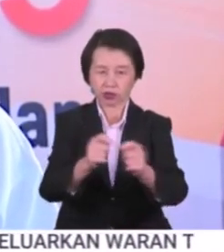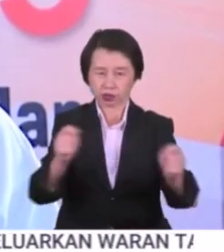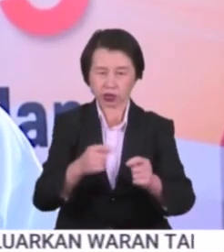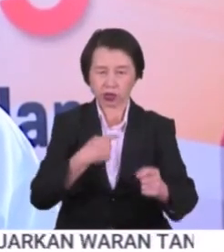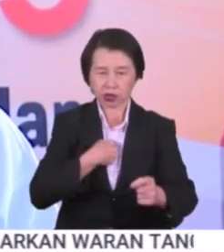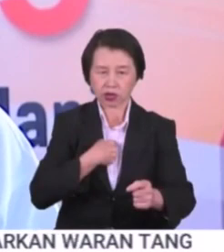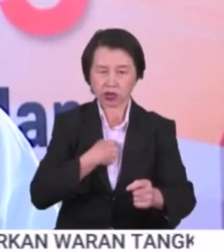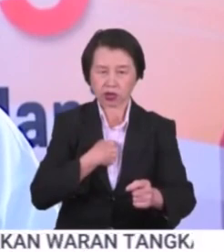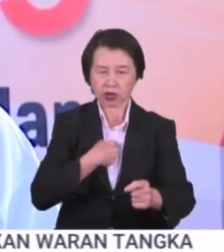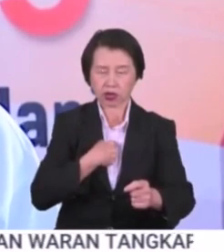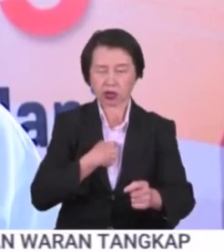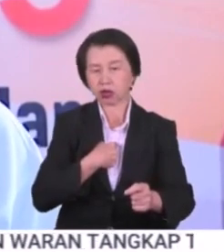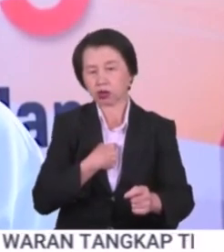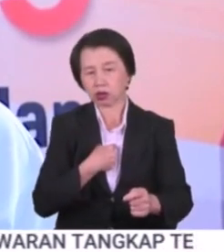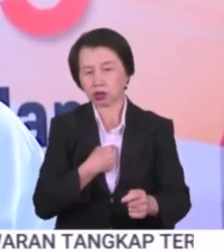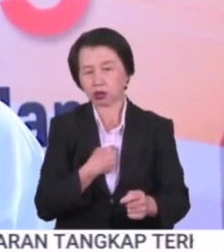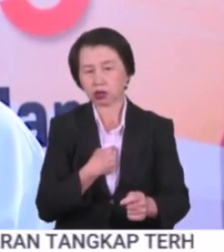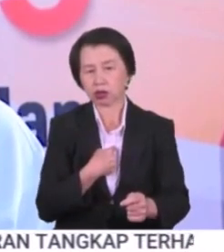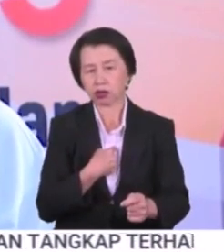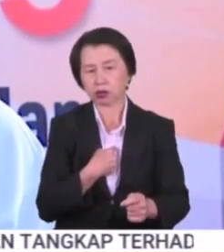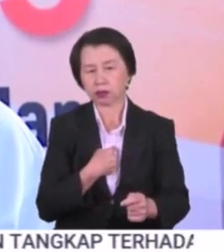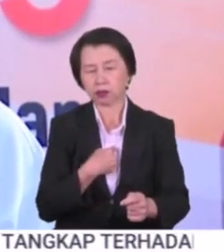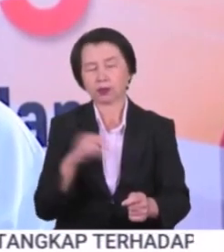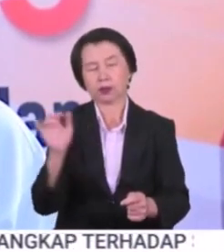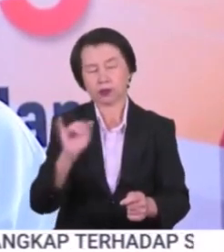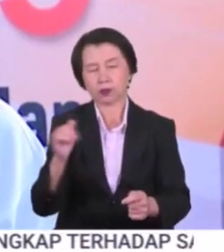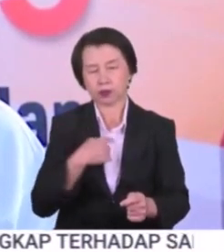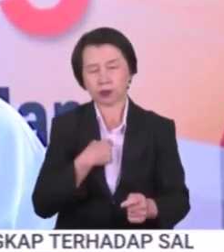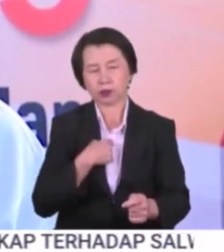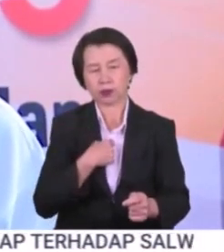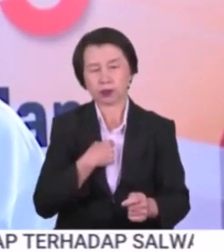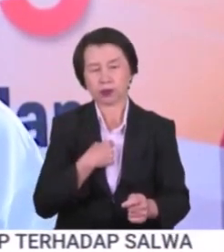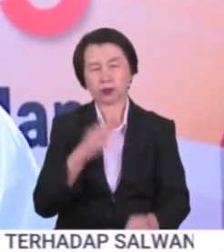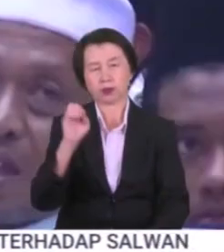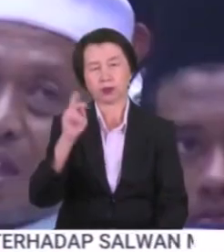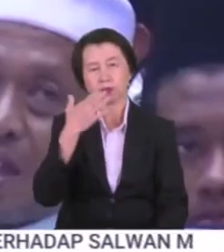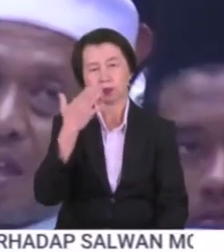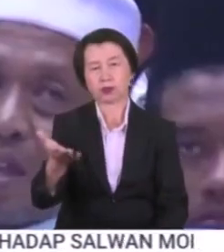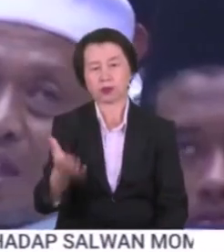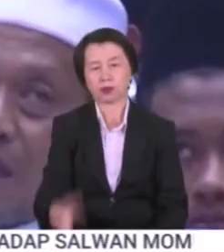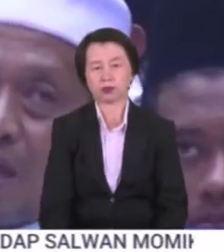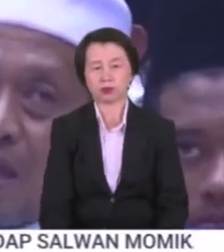di tempat saya tu di Pedatul Timur. Macam itulah. Okey, terima kasih.